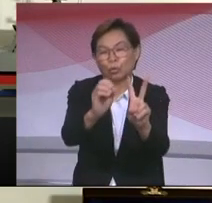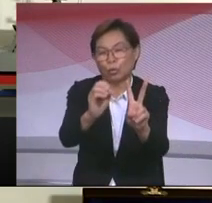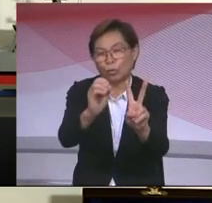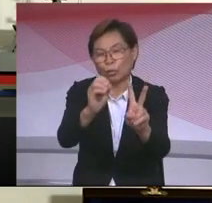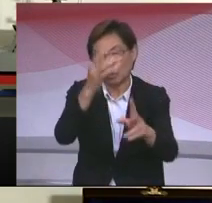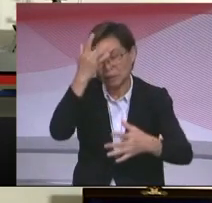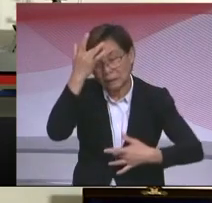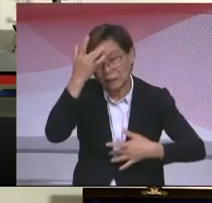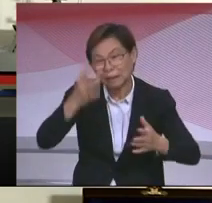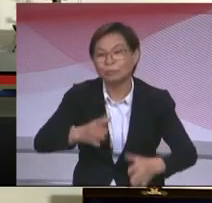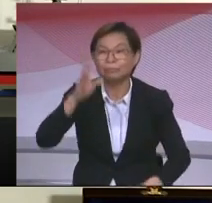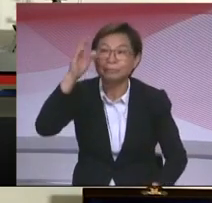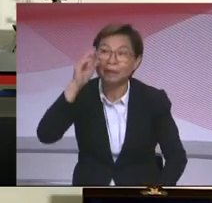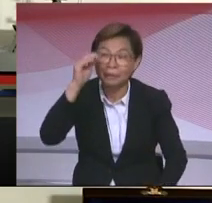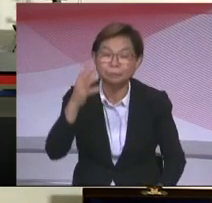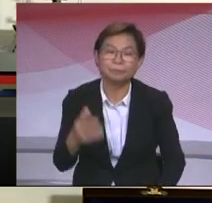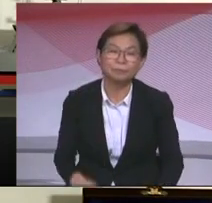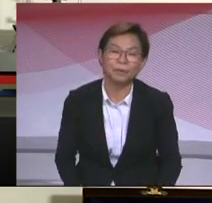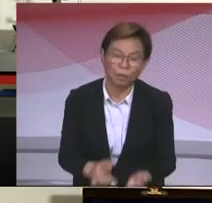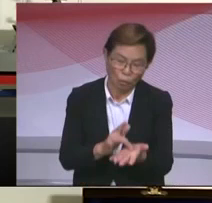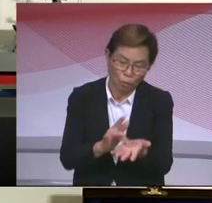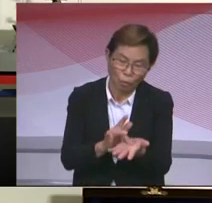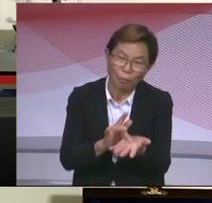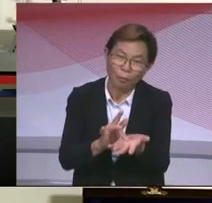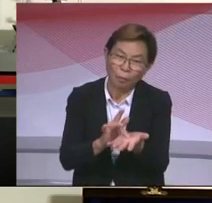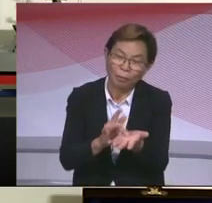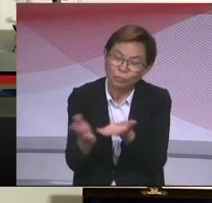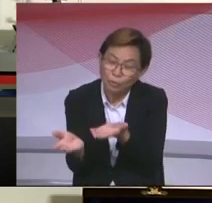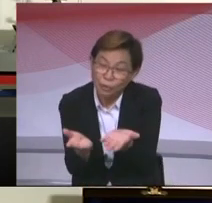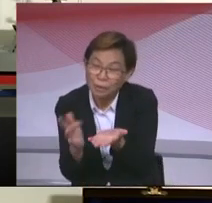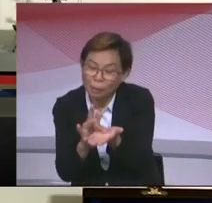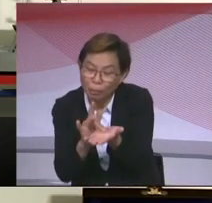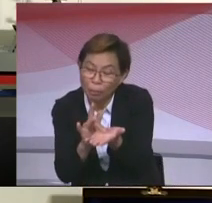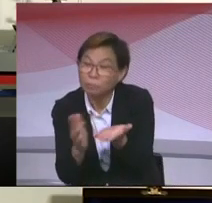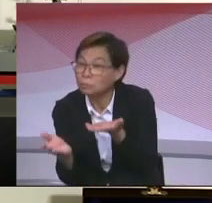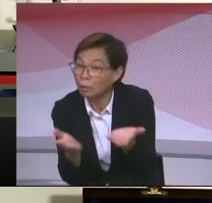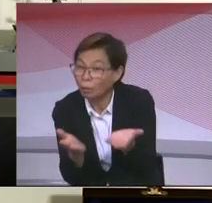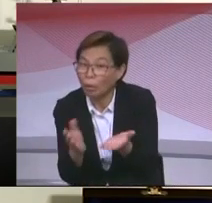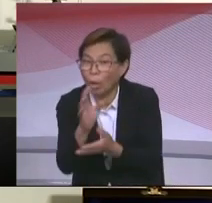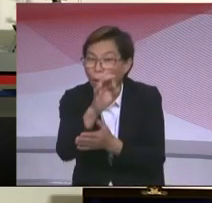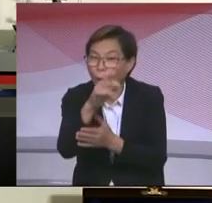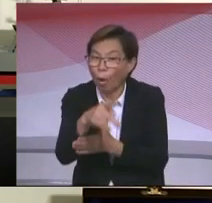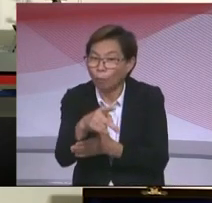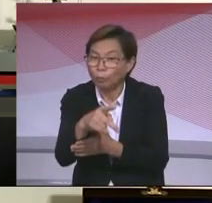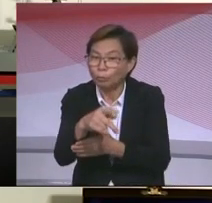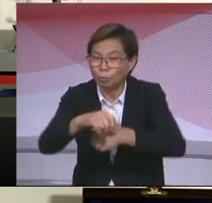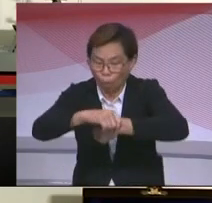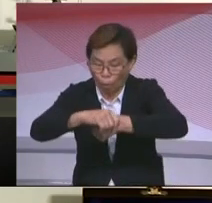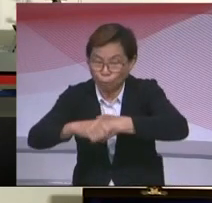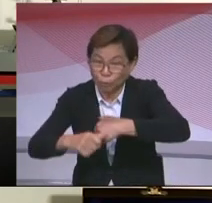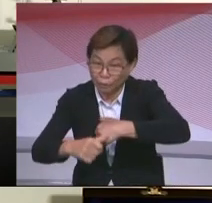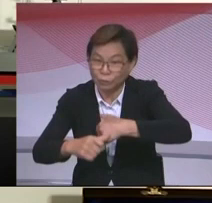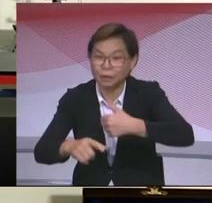adalah lelaki. Antara rawatan yang diberikan adalah berkaitan dengan obstetrik